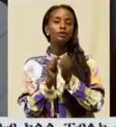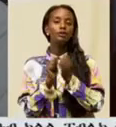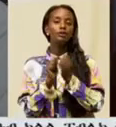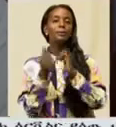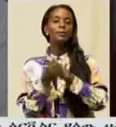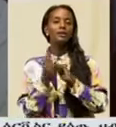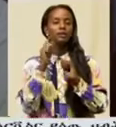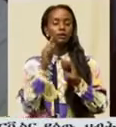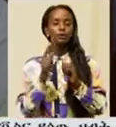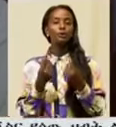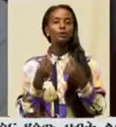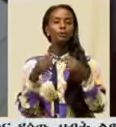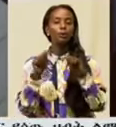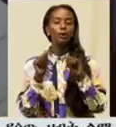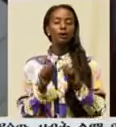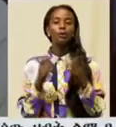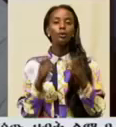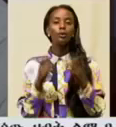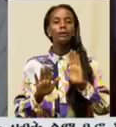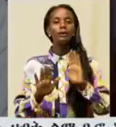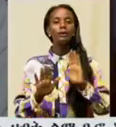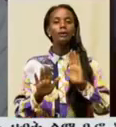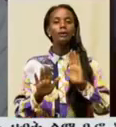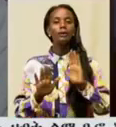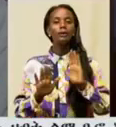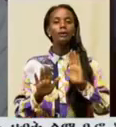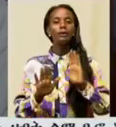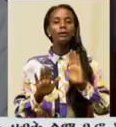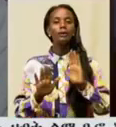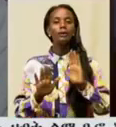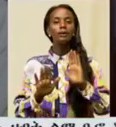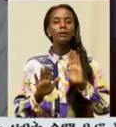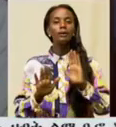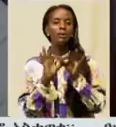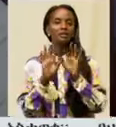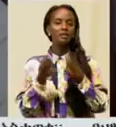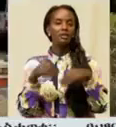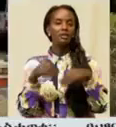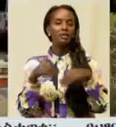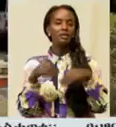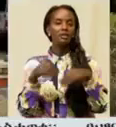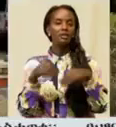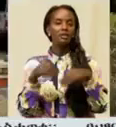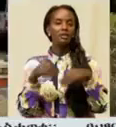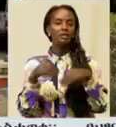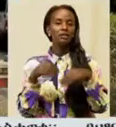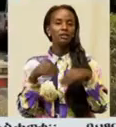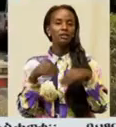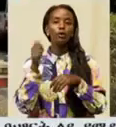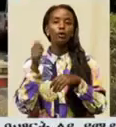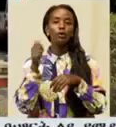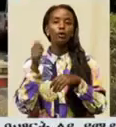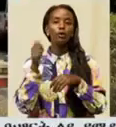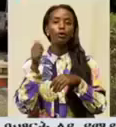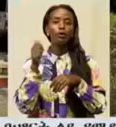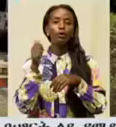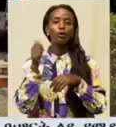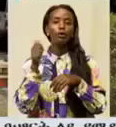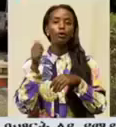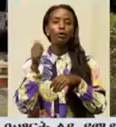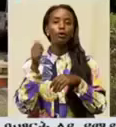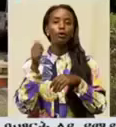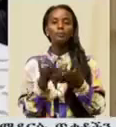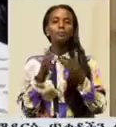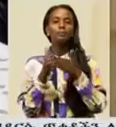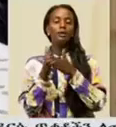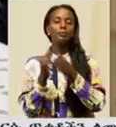ነው የተሞከረው። አሁን መገምገም ያለበት የትኛው አደረጃጀት የተሰጠው ተልኮ ነው። የደቡብ ኦሞ ዞን ፐብሊክ ሰርቪስና የሰው ሀብት ልማት